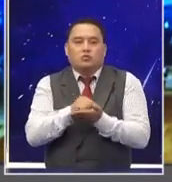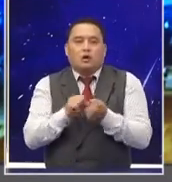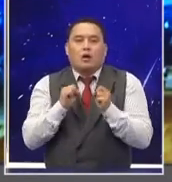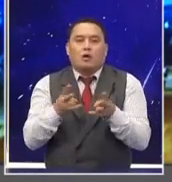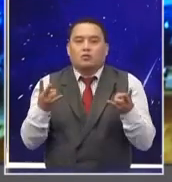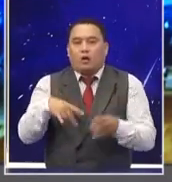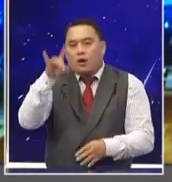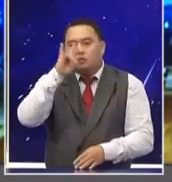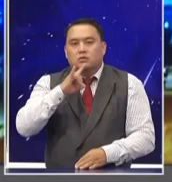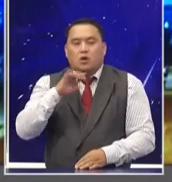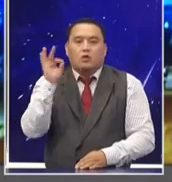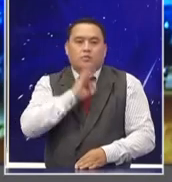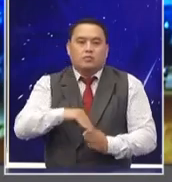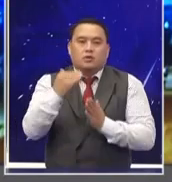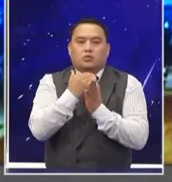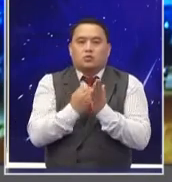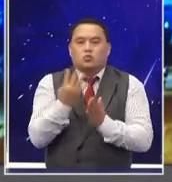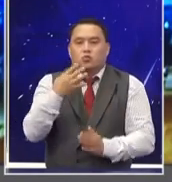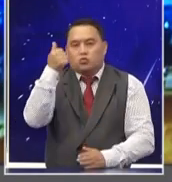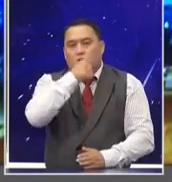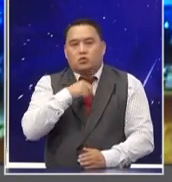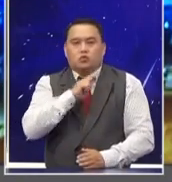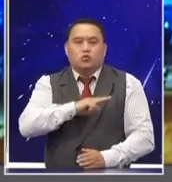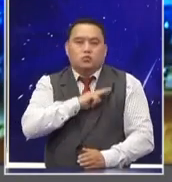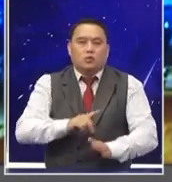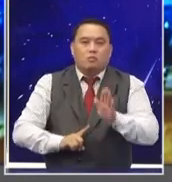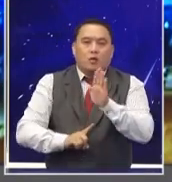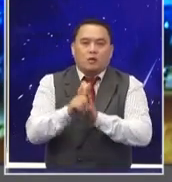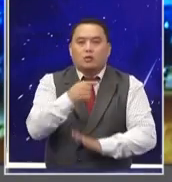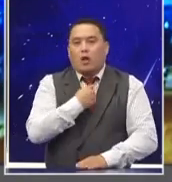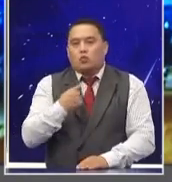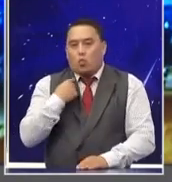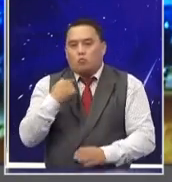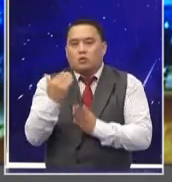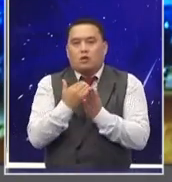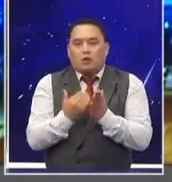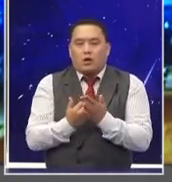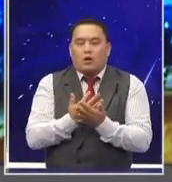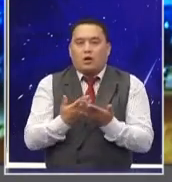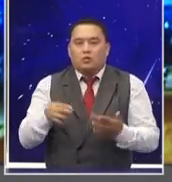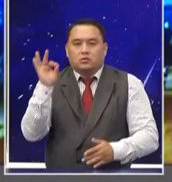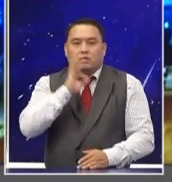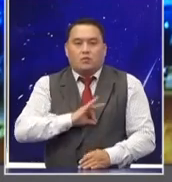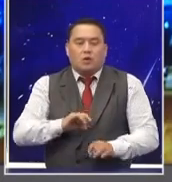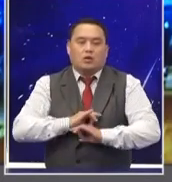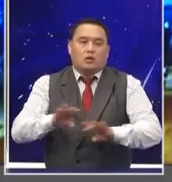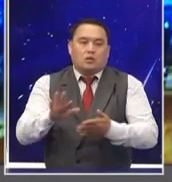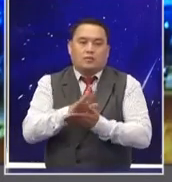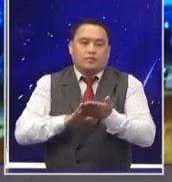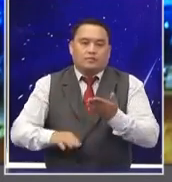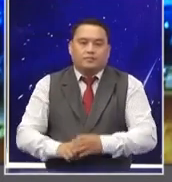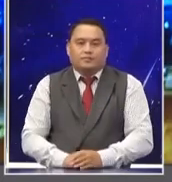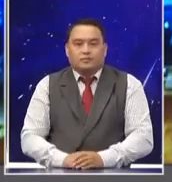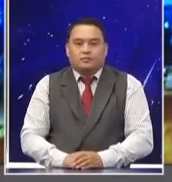көліктерді кәдеге жарату бағдарламасы 4 жылдан бері жұмыс жасап келеді. Талдықорғанда бұл бағдарлама қаншалықты іске асырылып жатыр? Сюжеттен